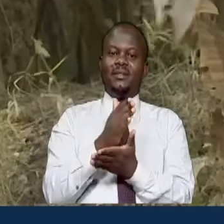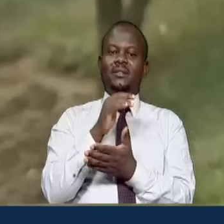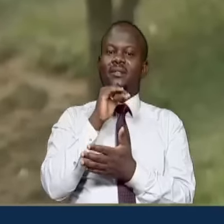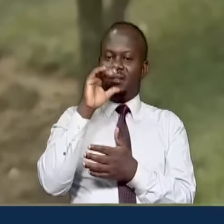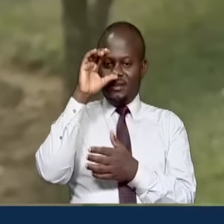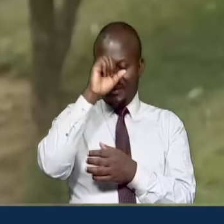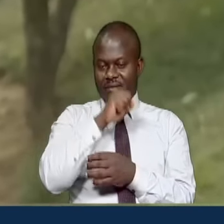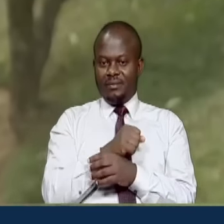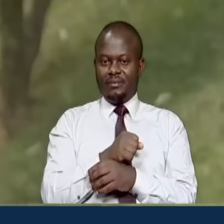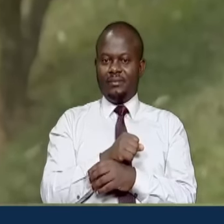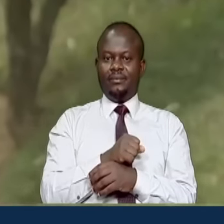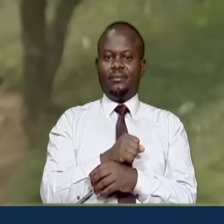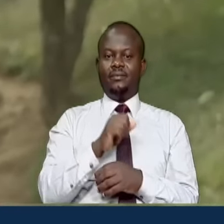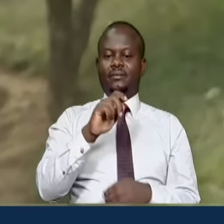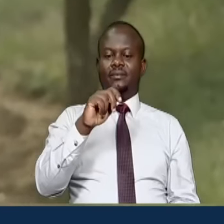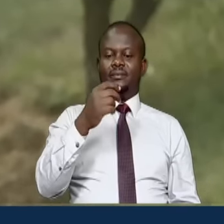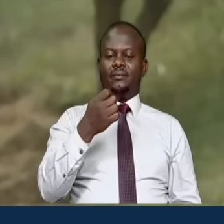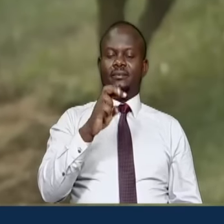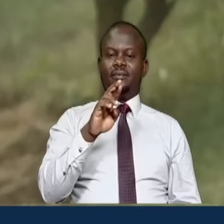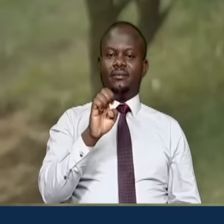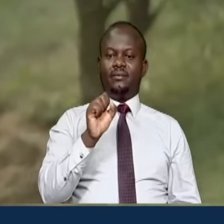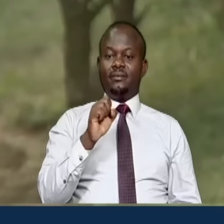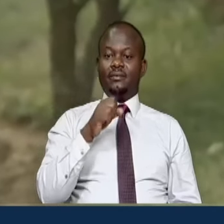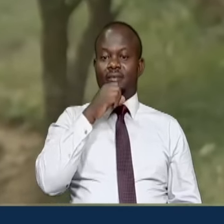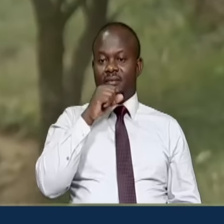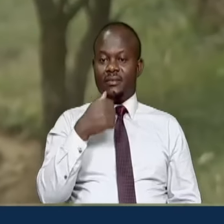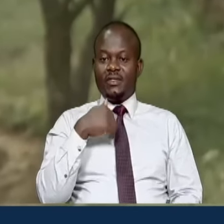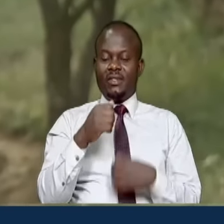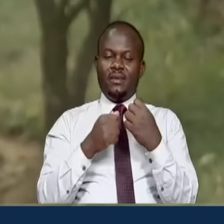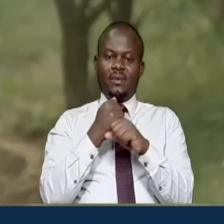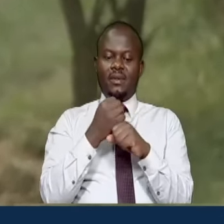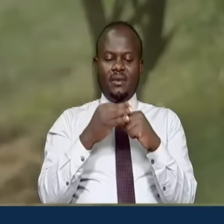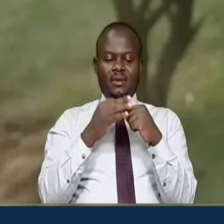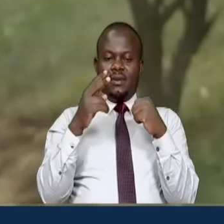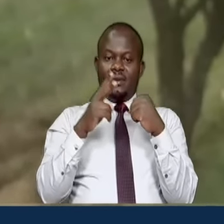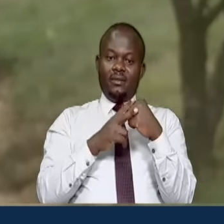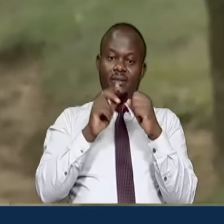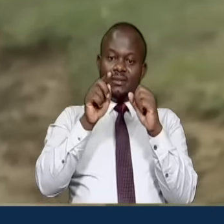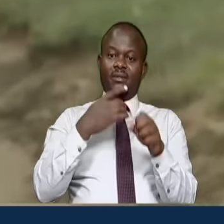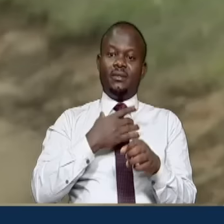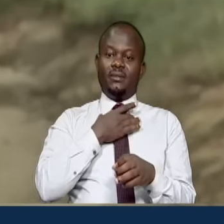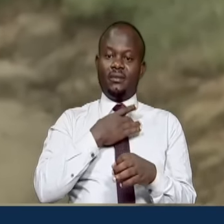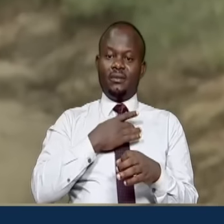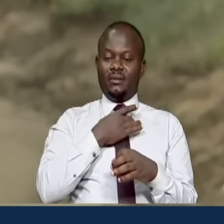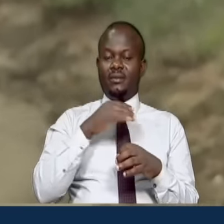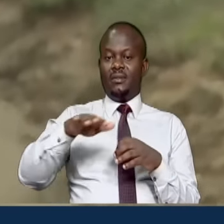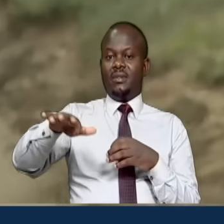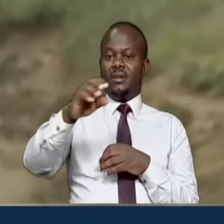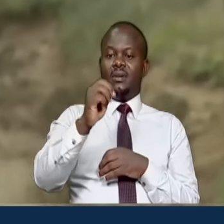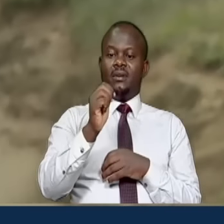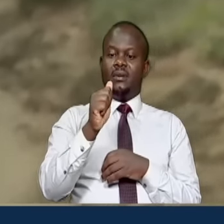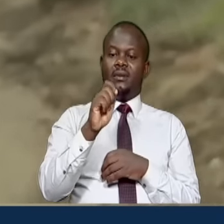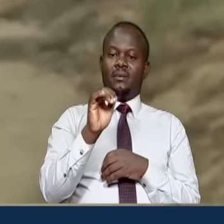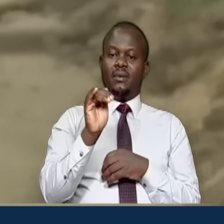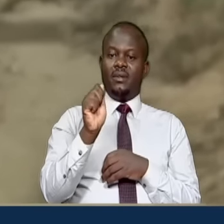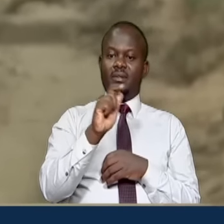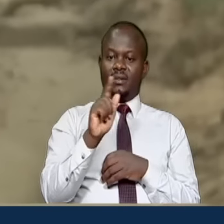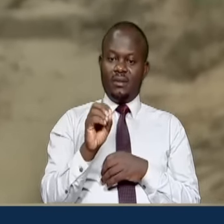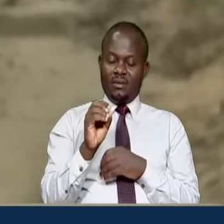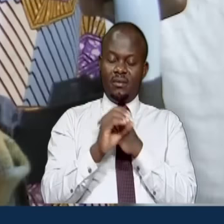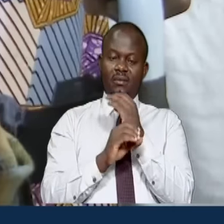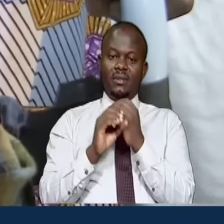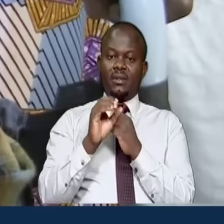nanabura Mukacyubahiro Tereza n'undi mukecuru w'imyaka 87 tugiye gusura mu kagari ka Maryazo mu murenge wa Ngoma mu karere